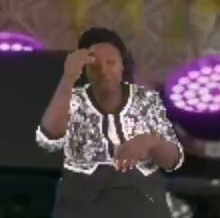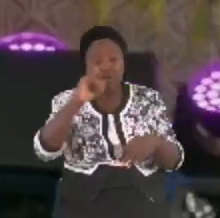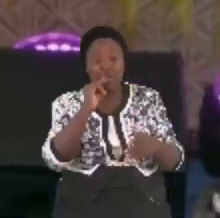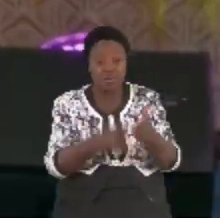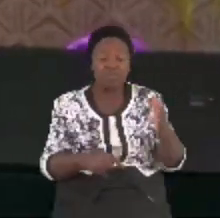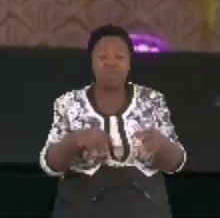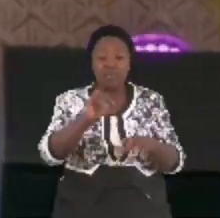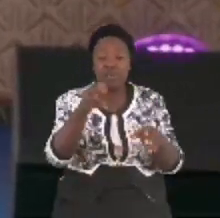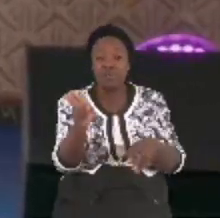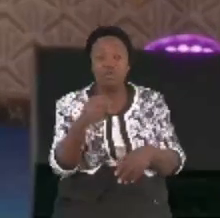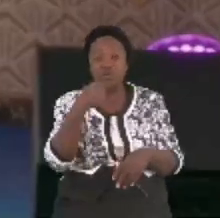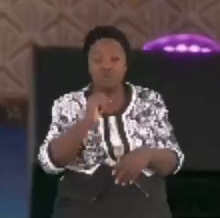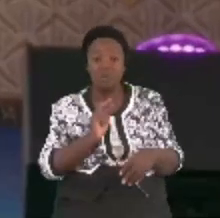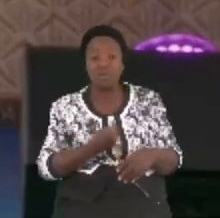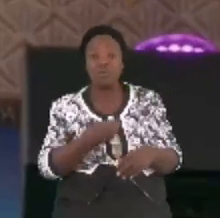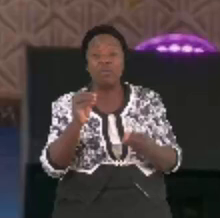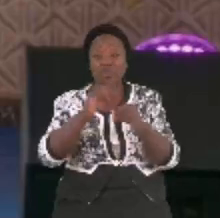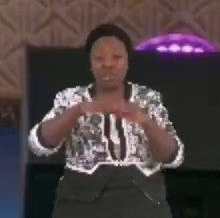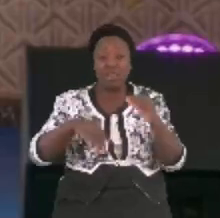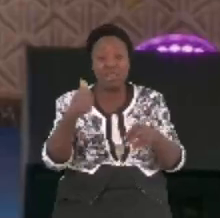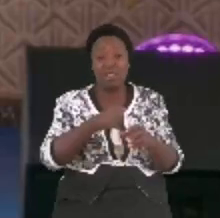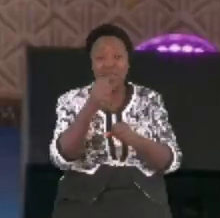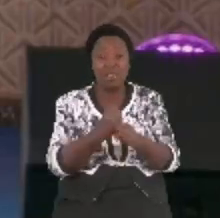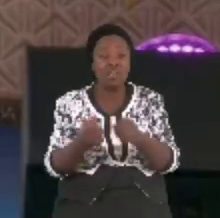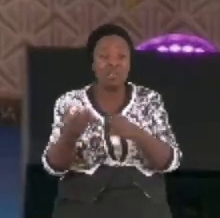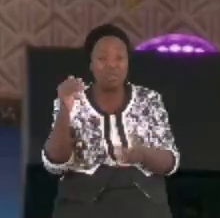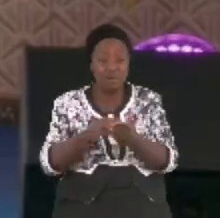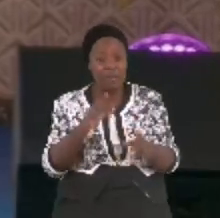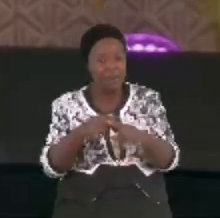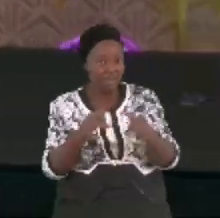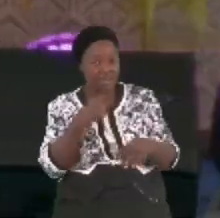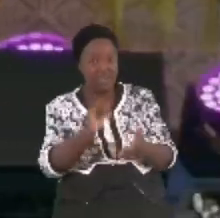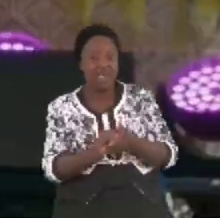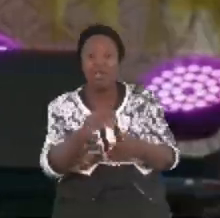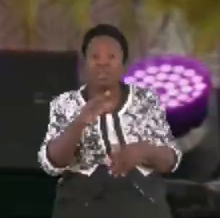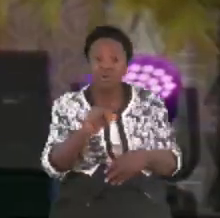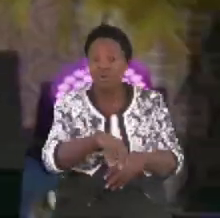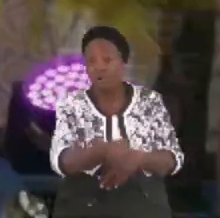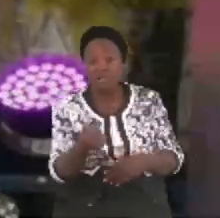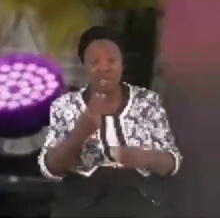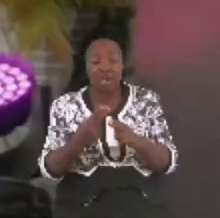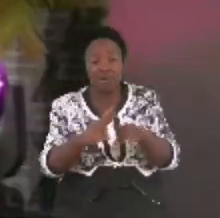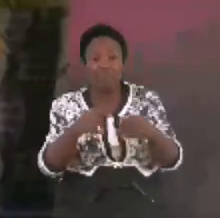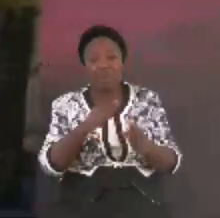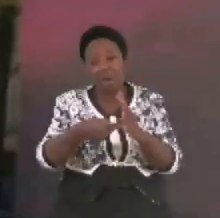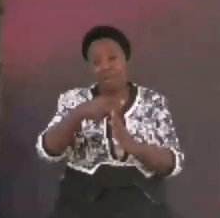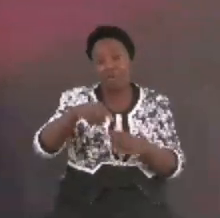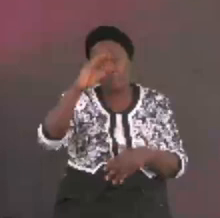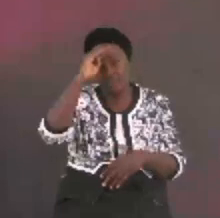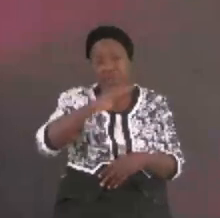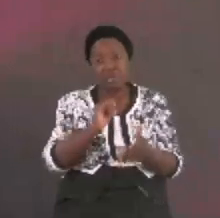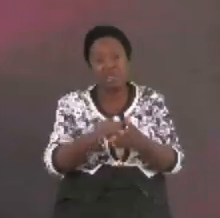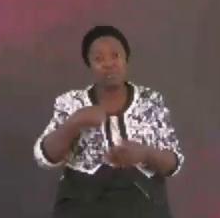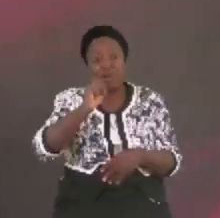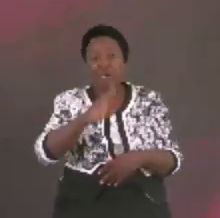il vient Actes des chapitres 4, il n'y a pas un autre nom donné parmi les hommes par lequel nous devions être sauvés. Seulement le